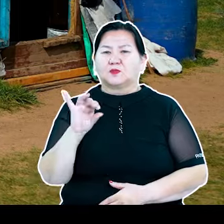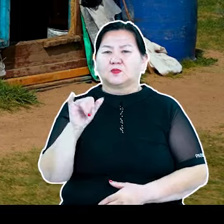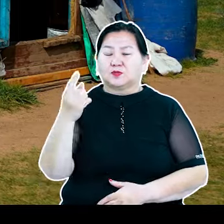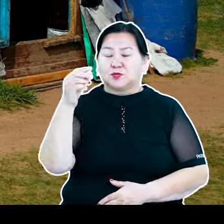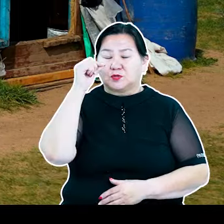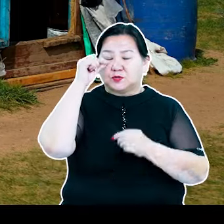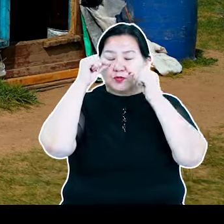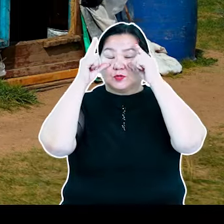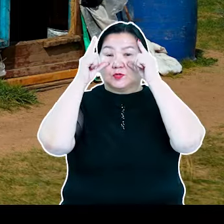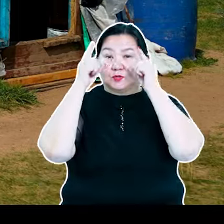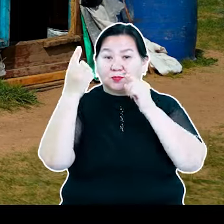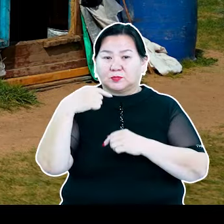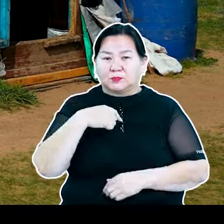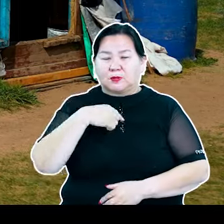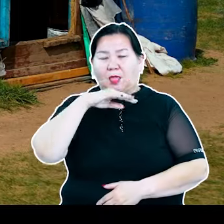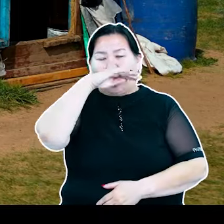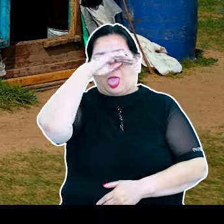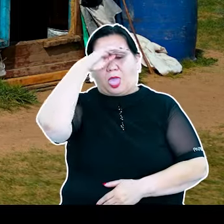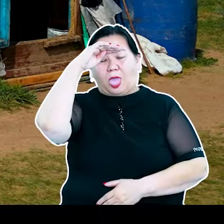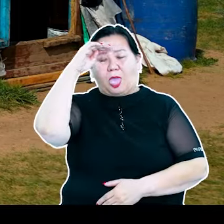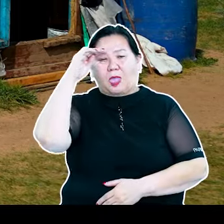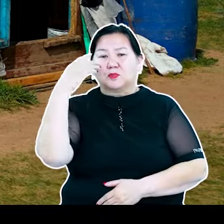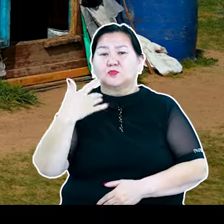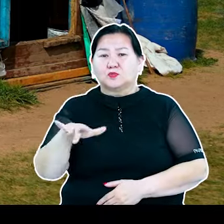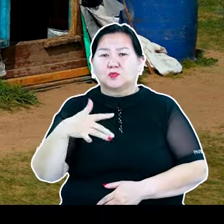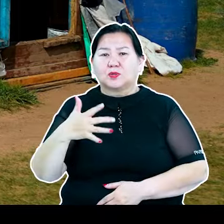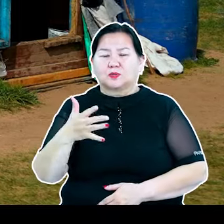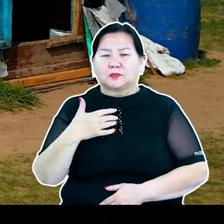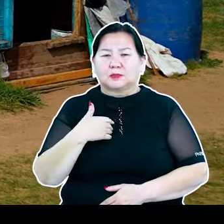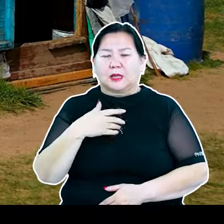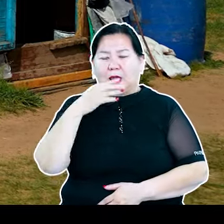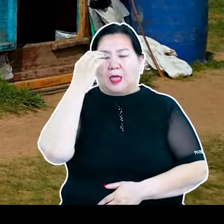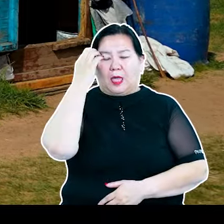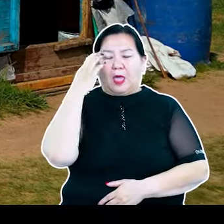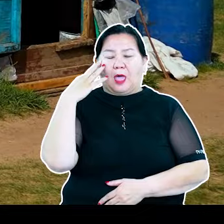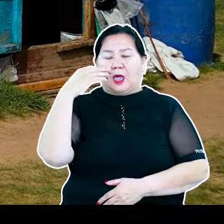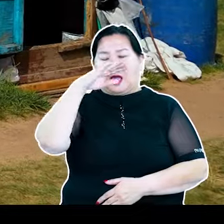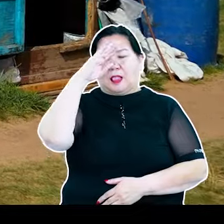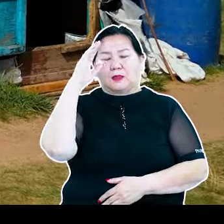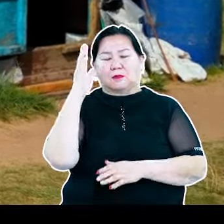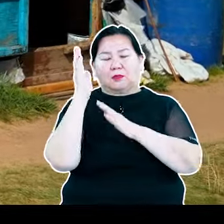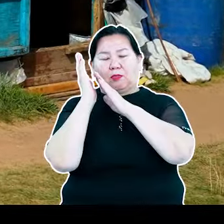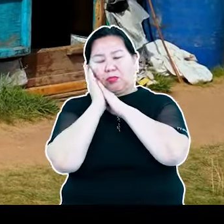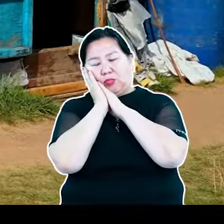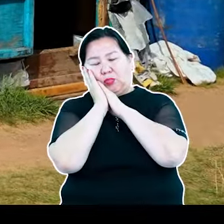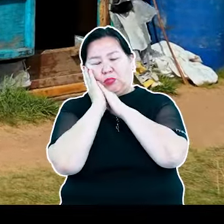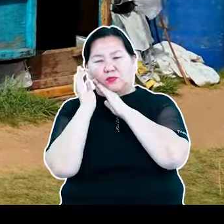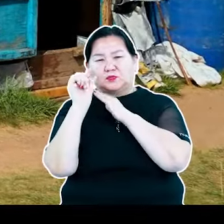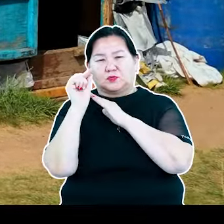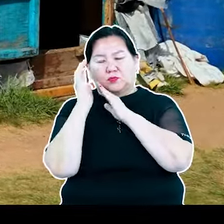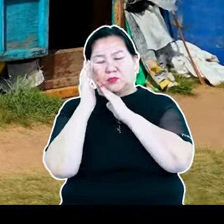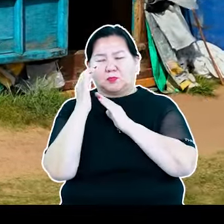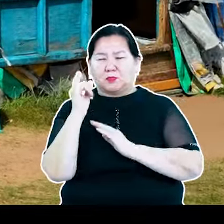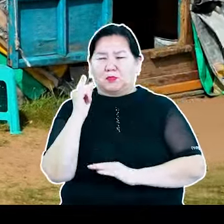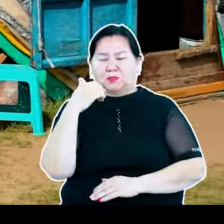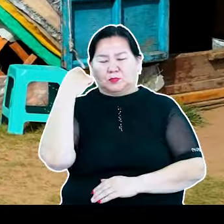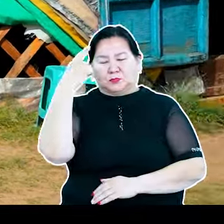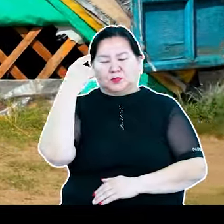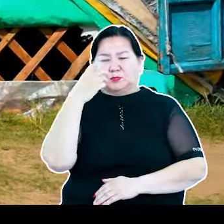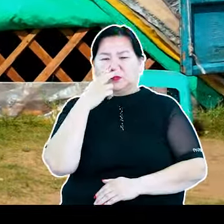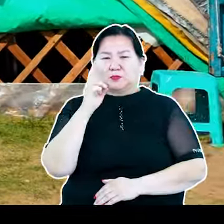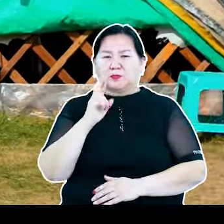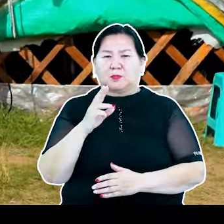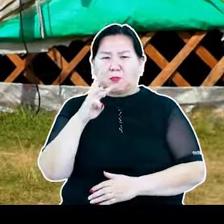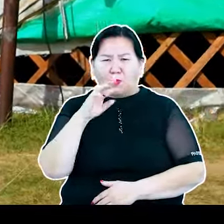Оо, чисэрчсэн үү? Бүр халуудсан байна штэ. Зүгээр үү? Харин ээ, халуудж байгаа жоохон унтчих. Бисээ ястаа муухай зүд зүдлээ